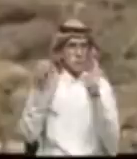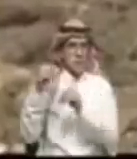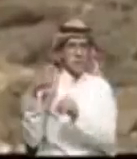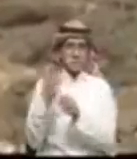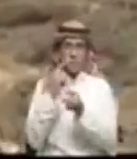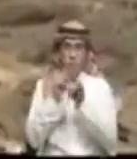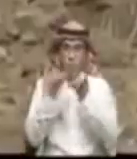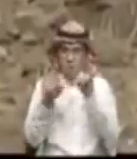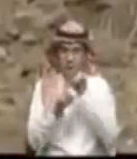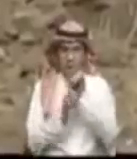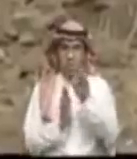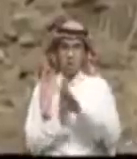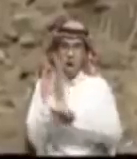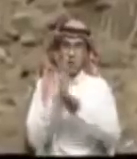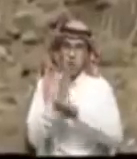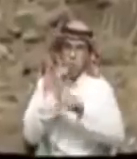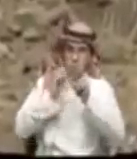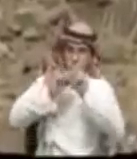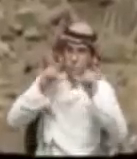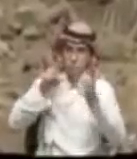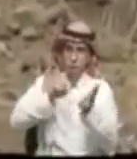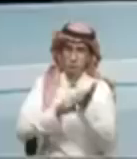للصواريخ تابعة للمتمردين.